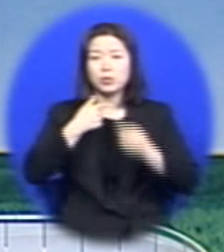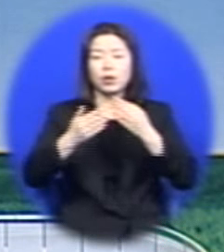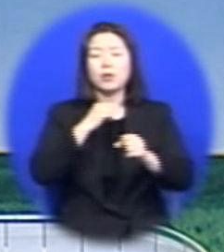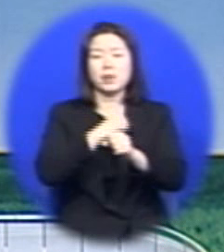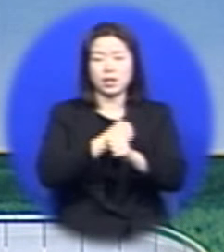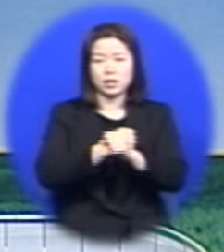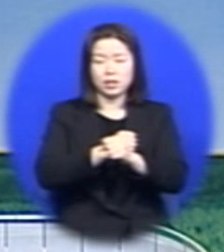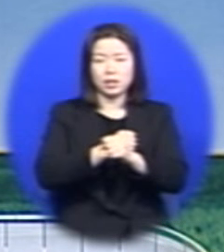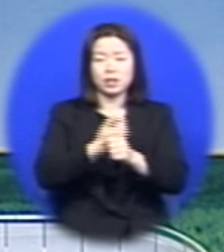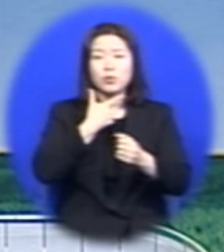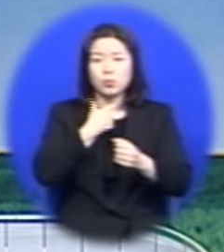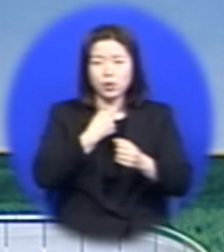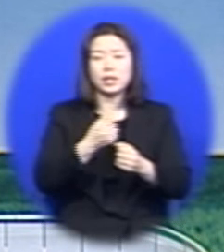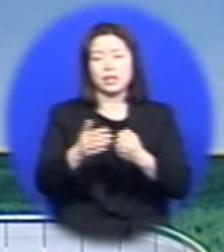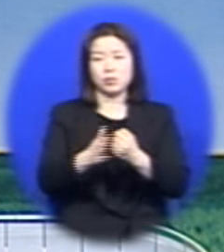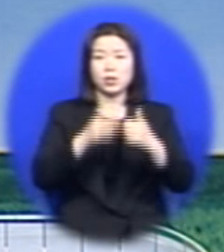그렇게 권하는 것입니다.